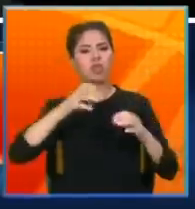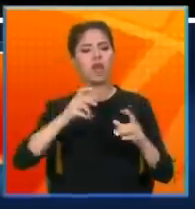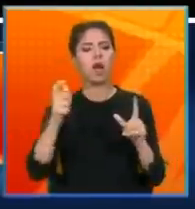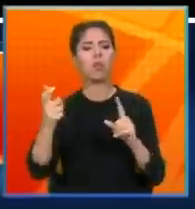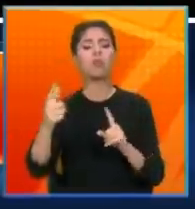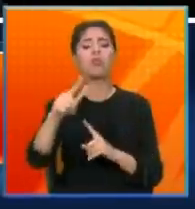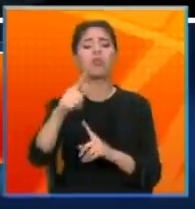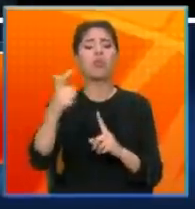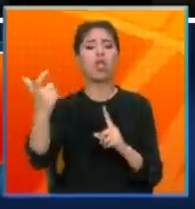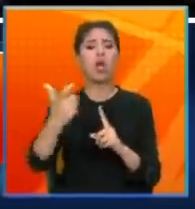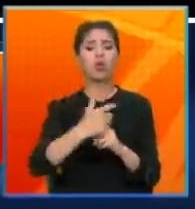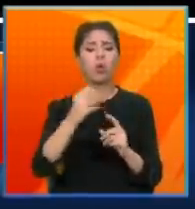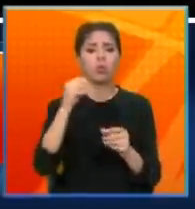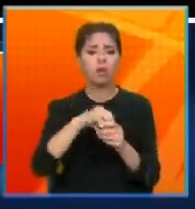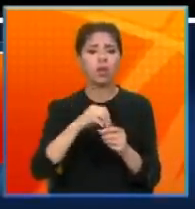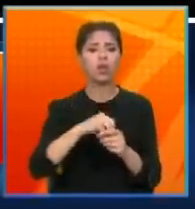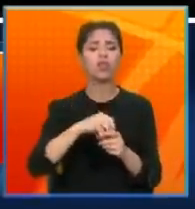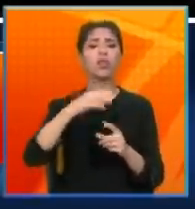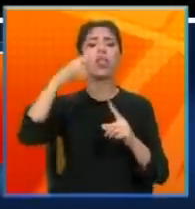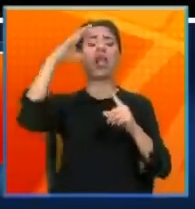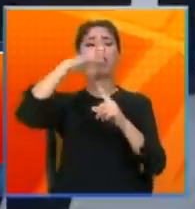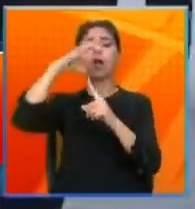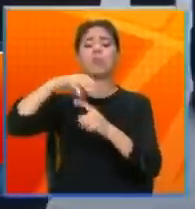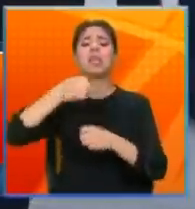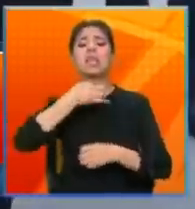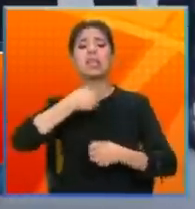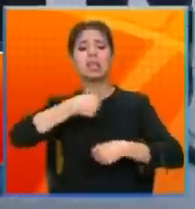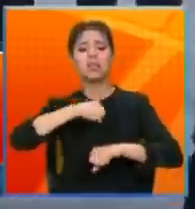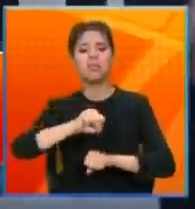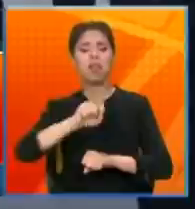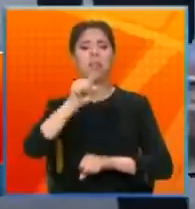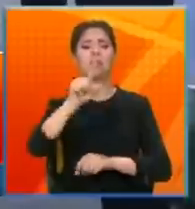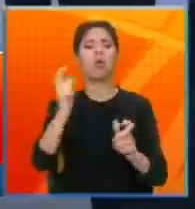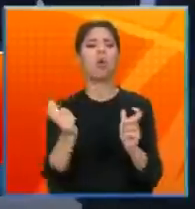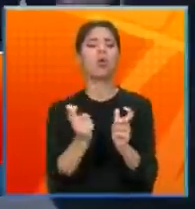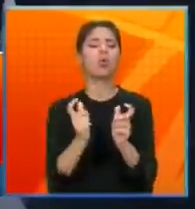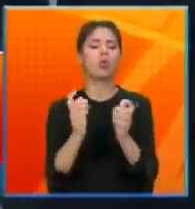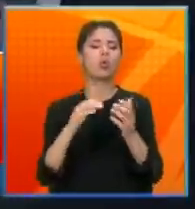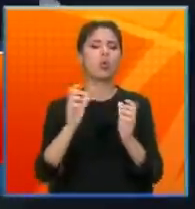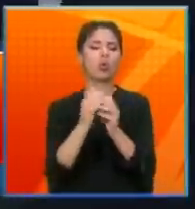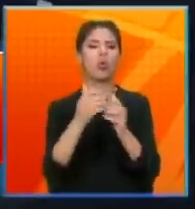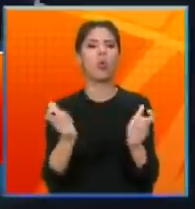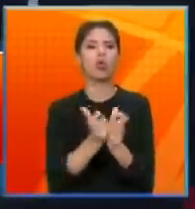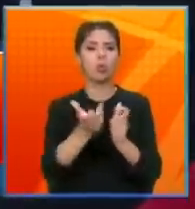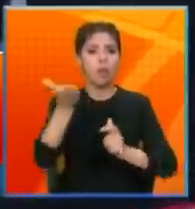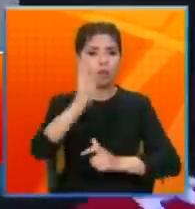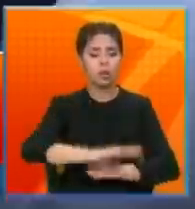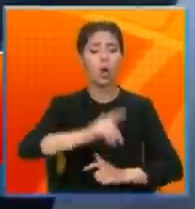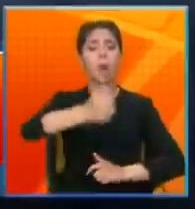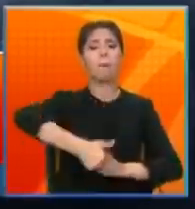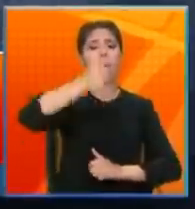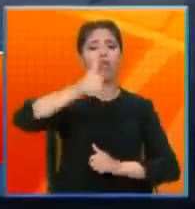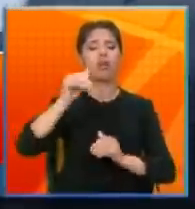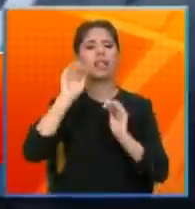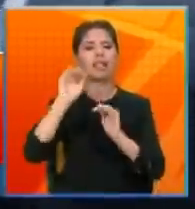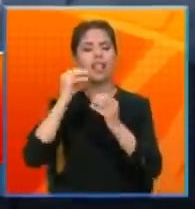gönderdiğimiz tentelerin bile kurulmasına müsaade edilmedi. Akşener grup toplantısının ardından baro başkanlarını ziyaret ederek